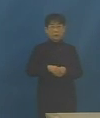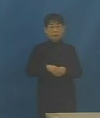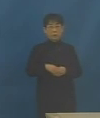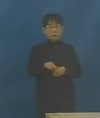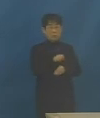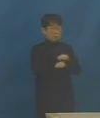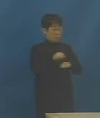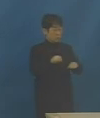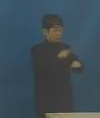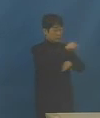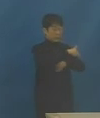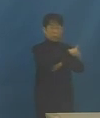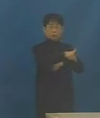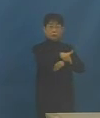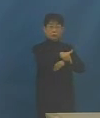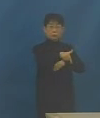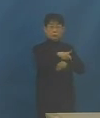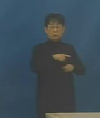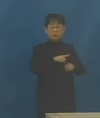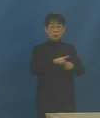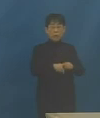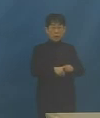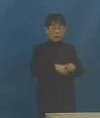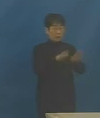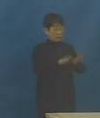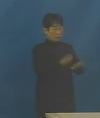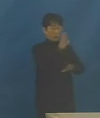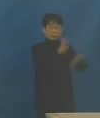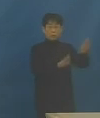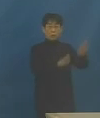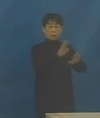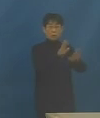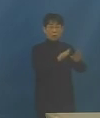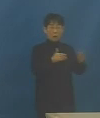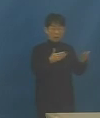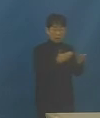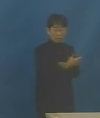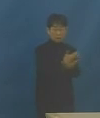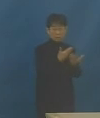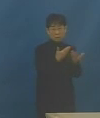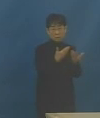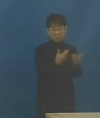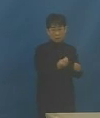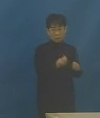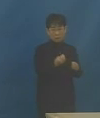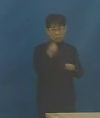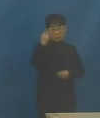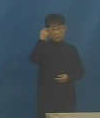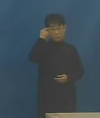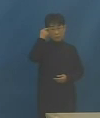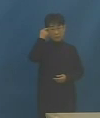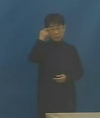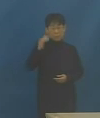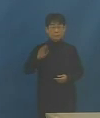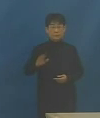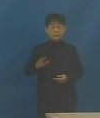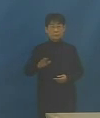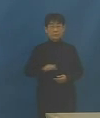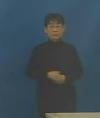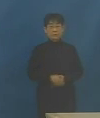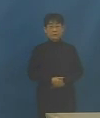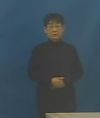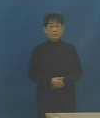はエマー今状況は変わってきているというふうに認識生ざるを得ない状態になってきまし